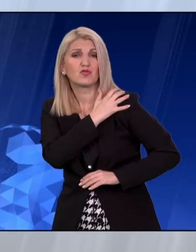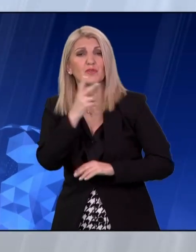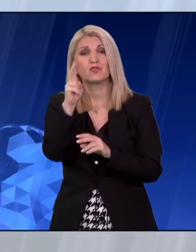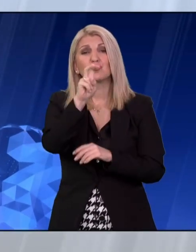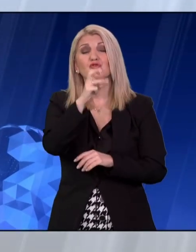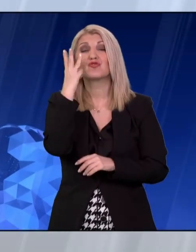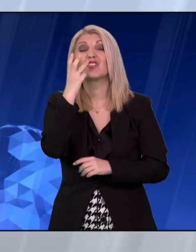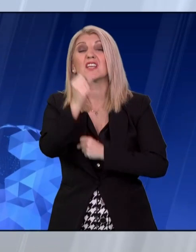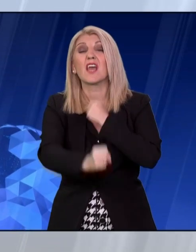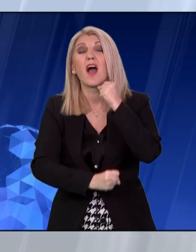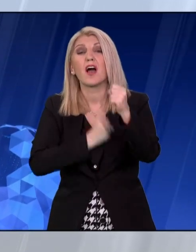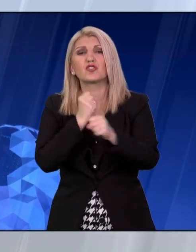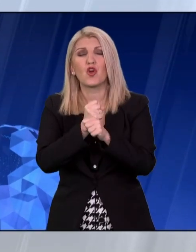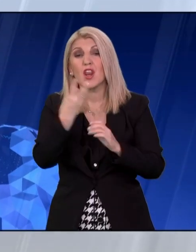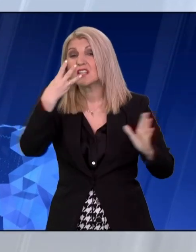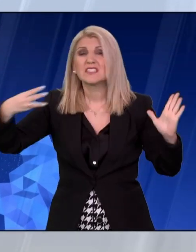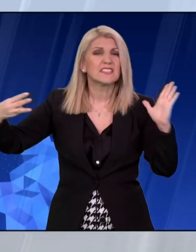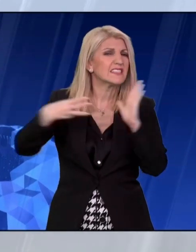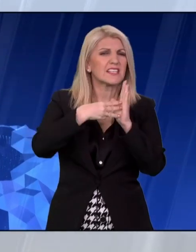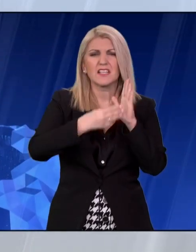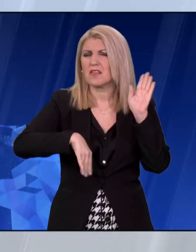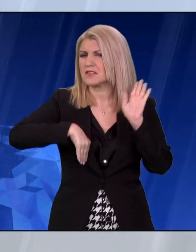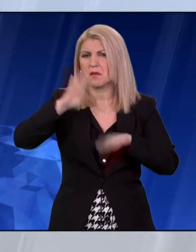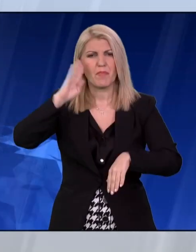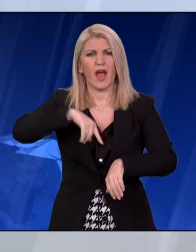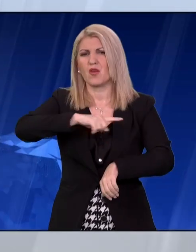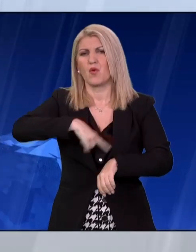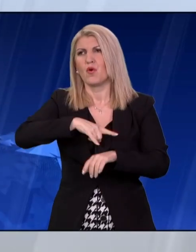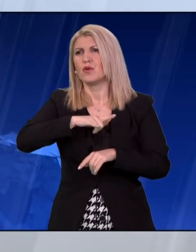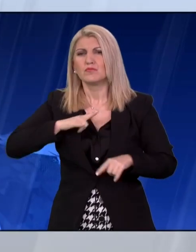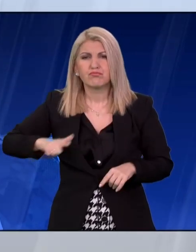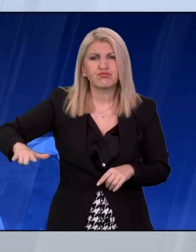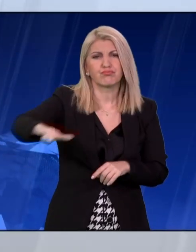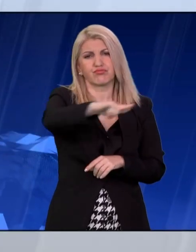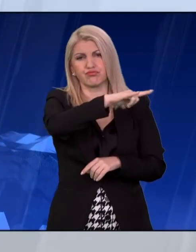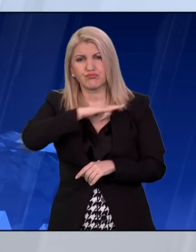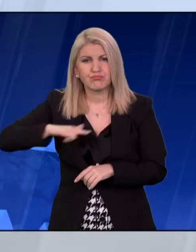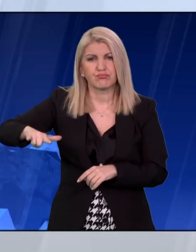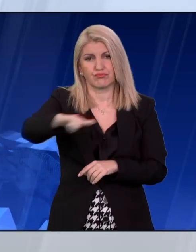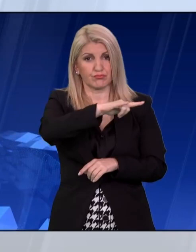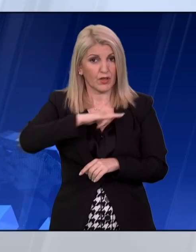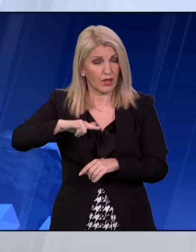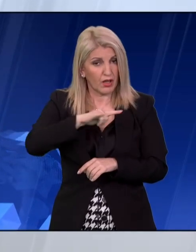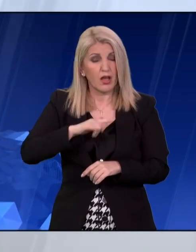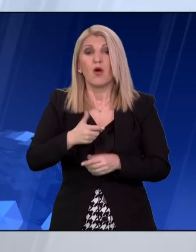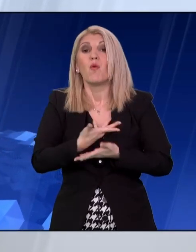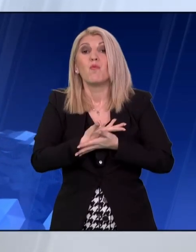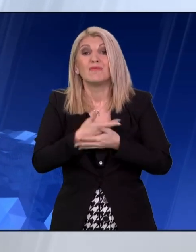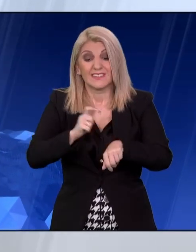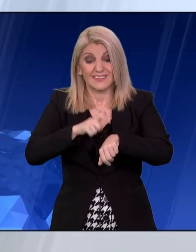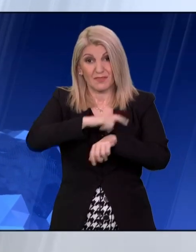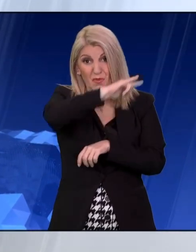3.000 ώρες πτήσης έφυγε από τη ζωή μπροστά στα μάτια της συζύγου του και των δύο ανήλικων παιδιών τους